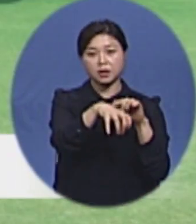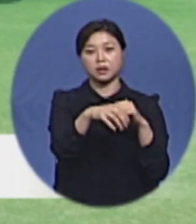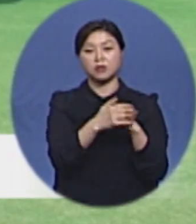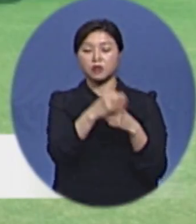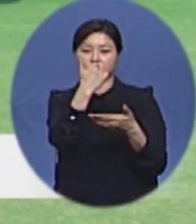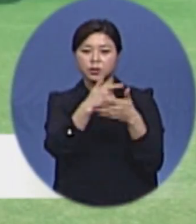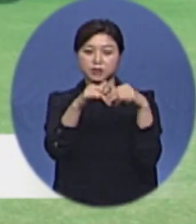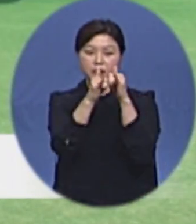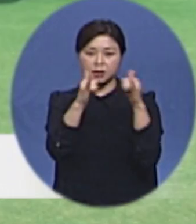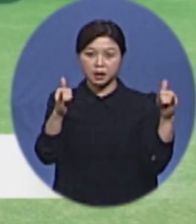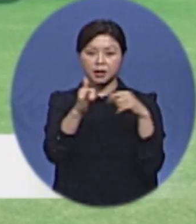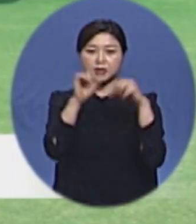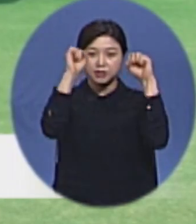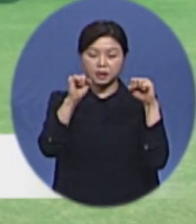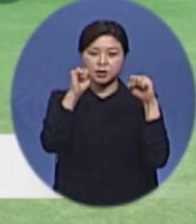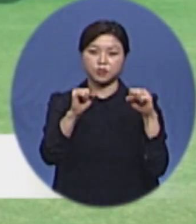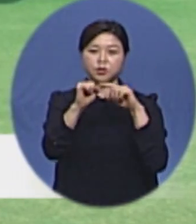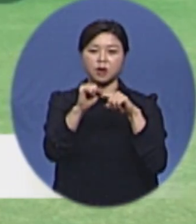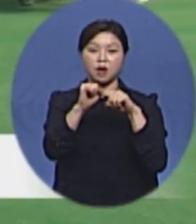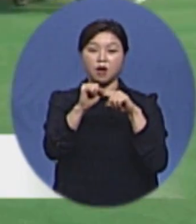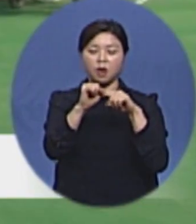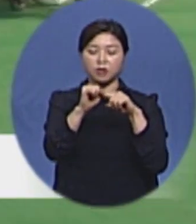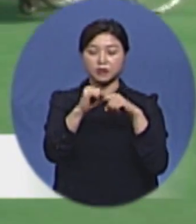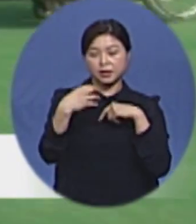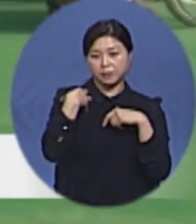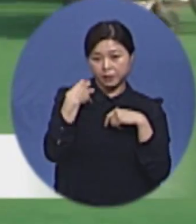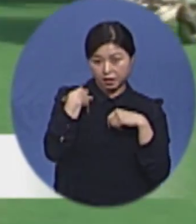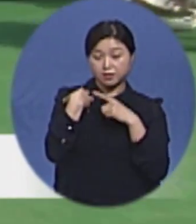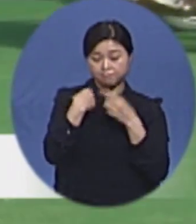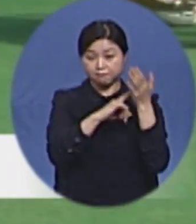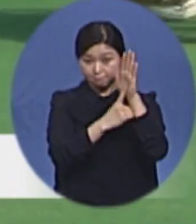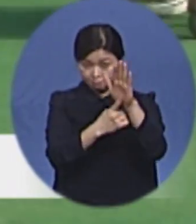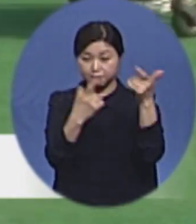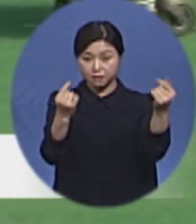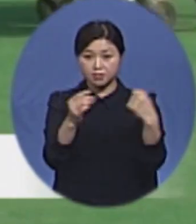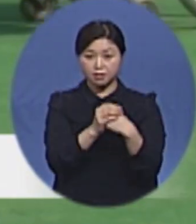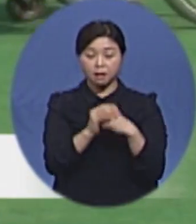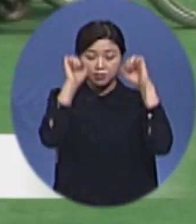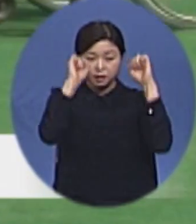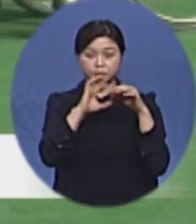노원구 장애인체육회의 주최로 열린 이날 대회는 체육을 통해 장애를